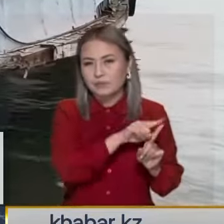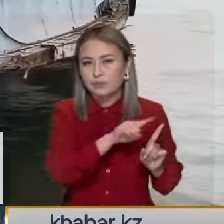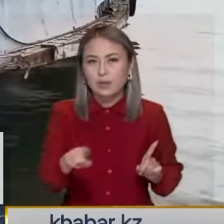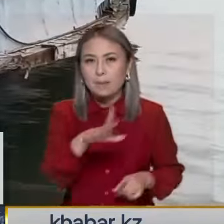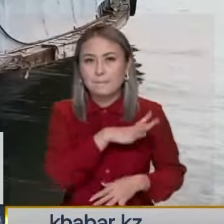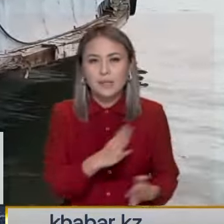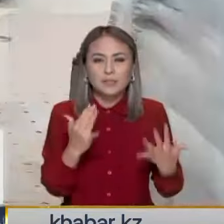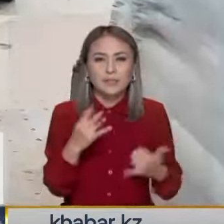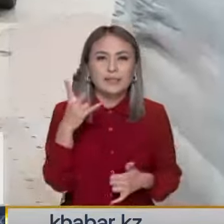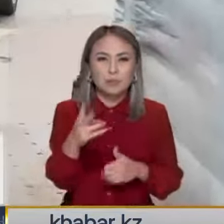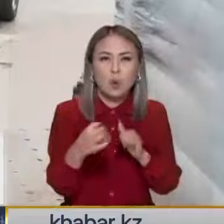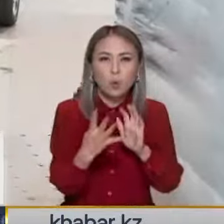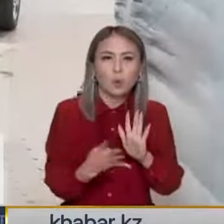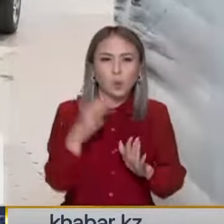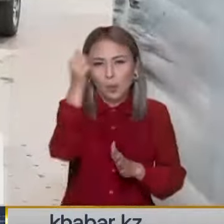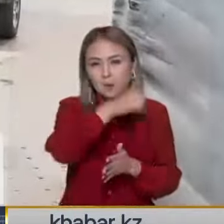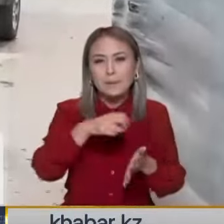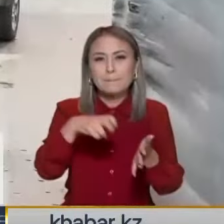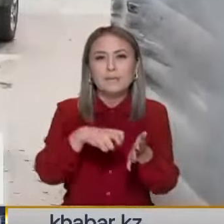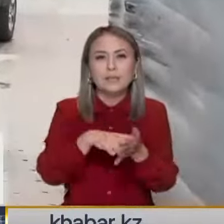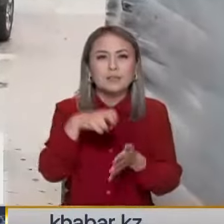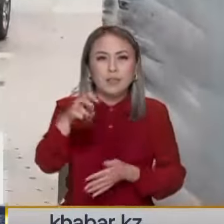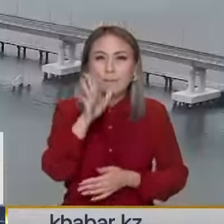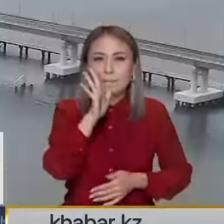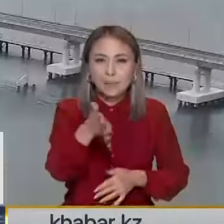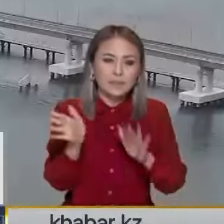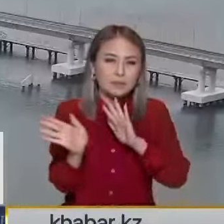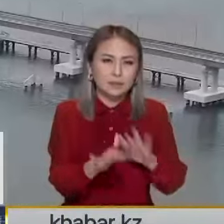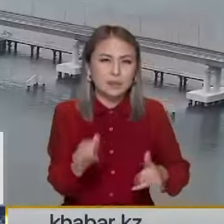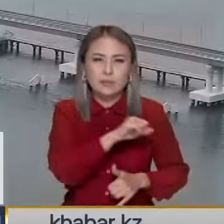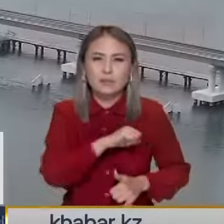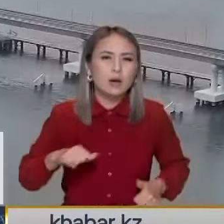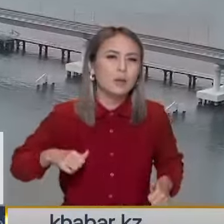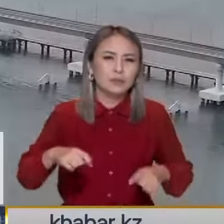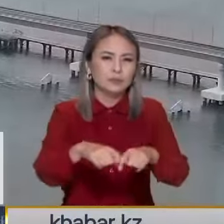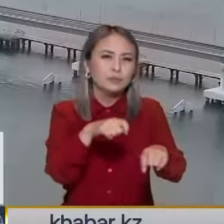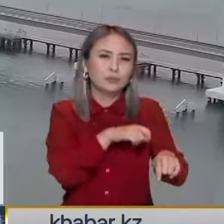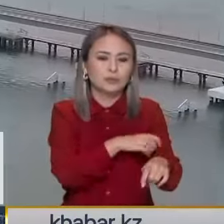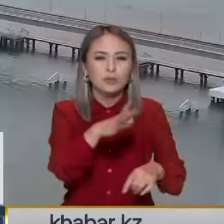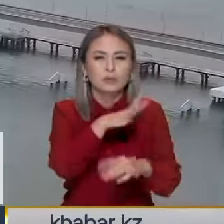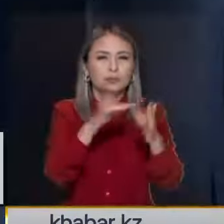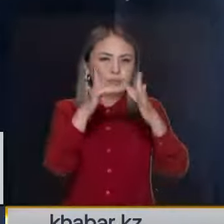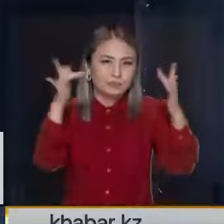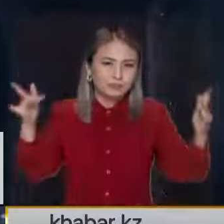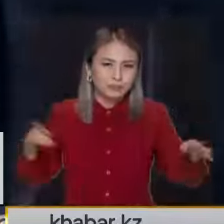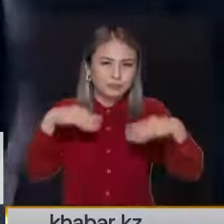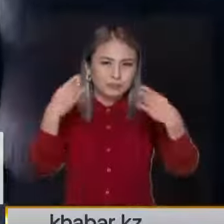ел 2019 жылы президентке хат жазды. Араға 5 жыл салып, елдегі ең ұзын көпір халықтың игілігіне беріліп отыр.